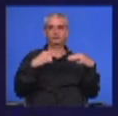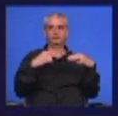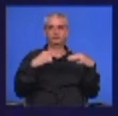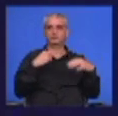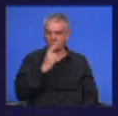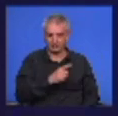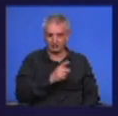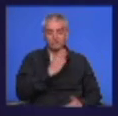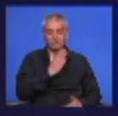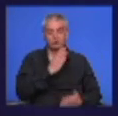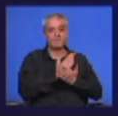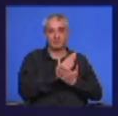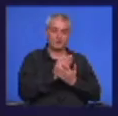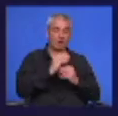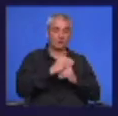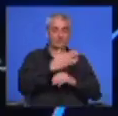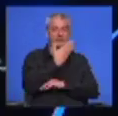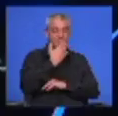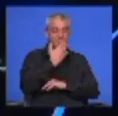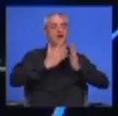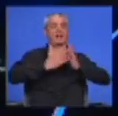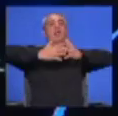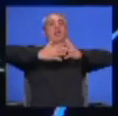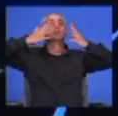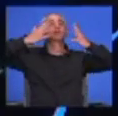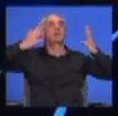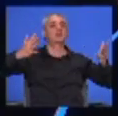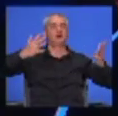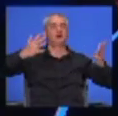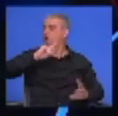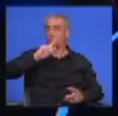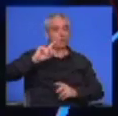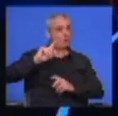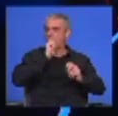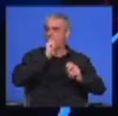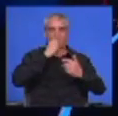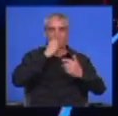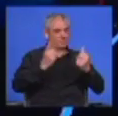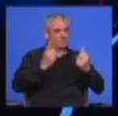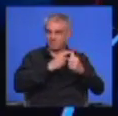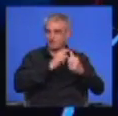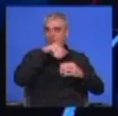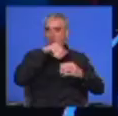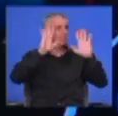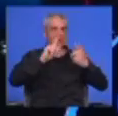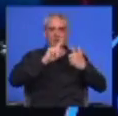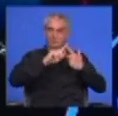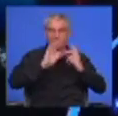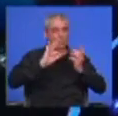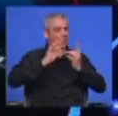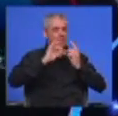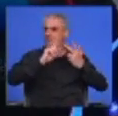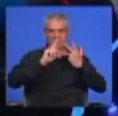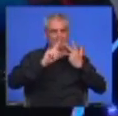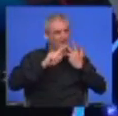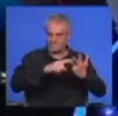באמצע מדינת ישראל ענקית, שהיא לא, אין לה מיקרופונים, היא לא באולפנים, היא לא ברשתות,